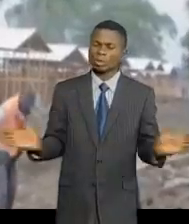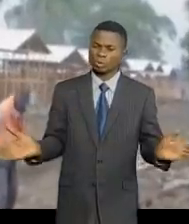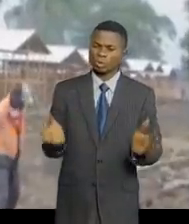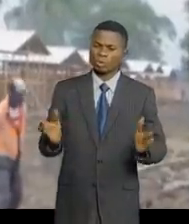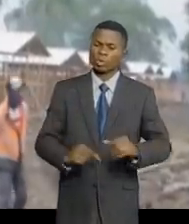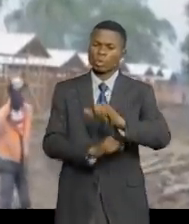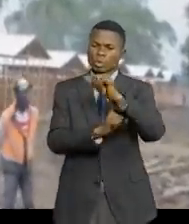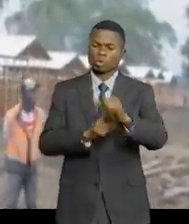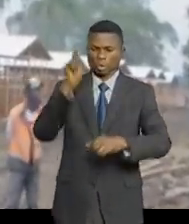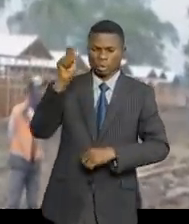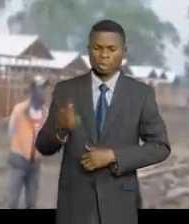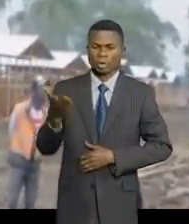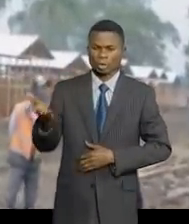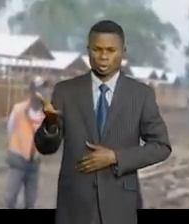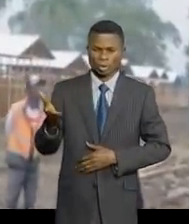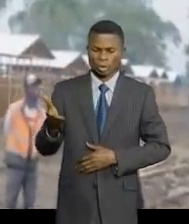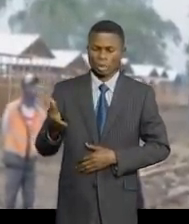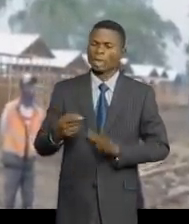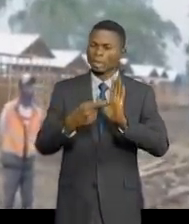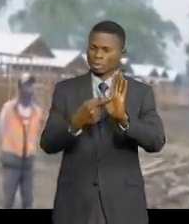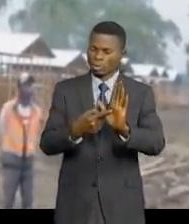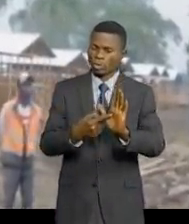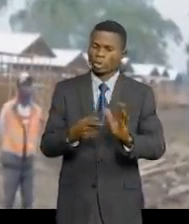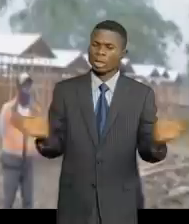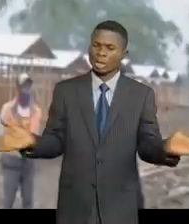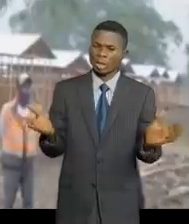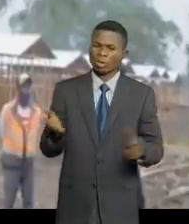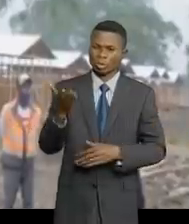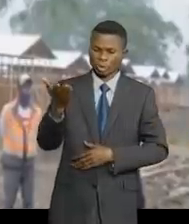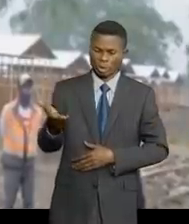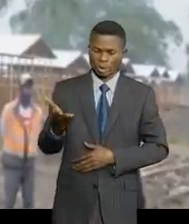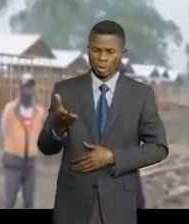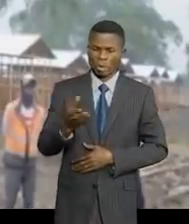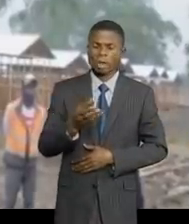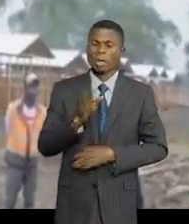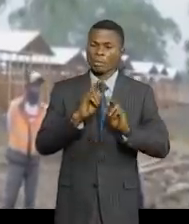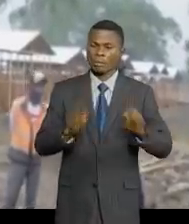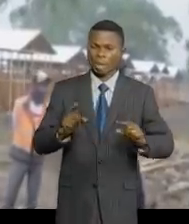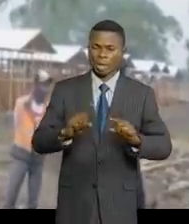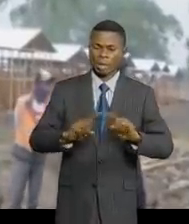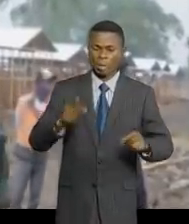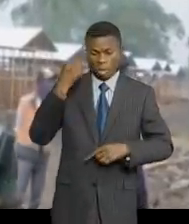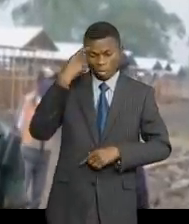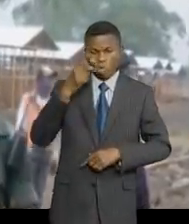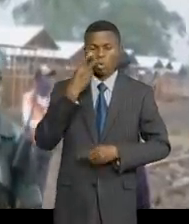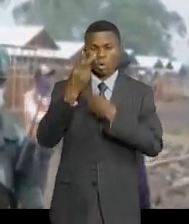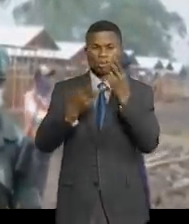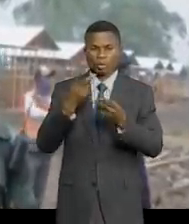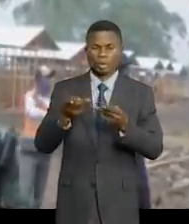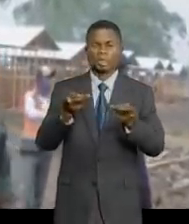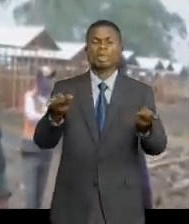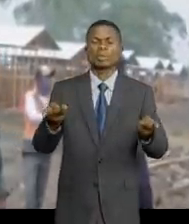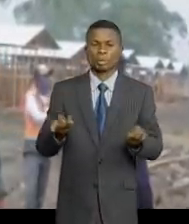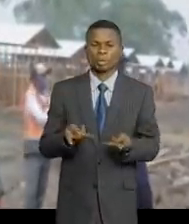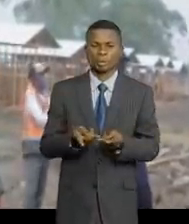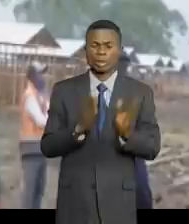sur le terrain en termes de renfort. Mais quant à la visite au site ici qui